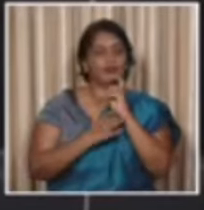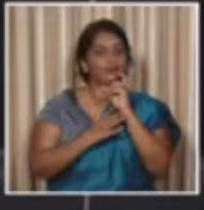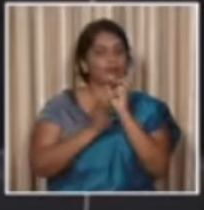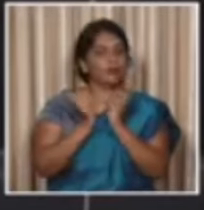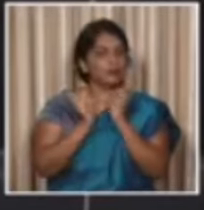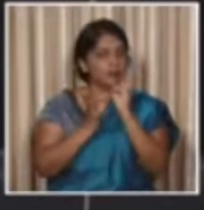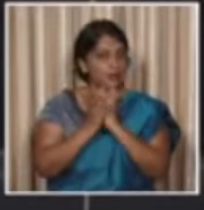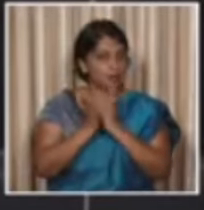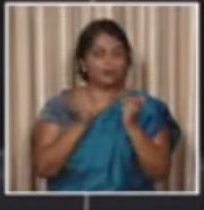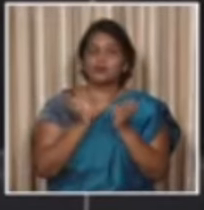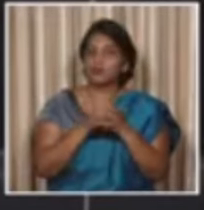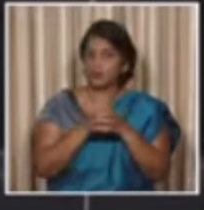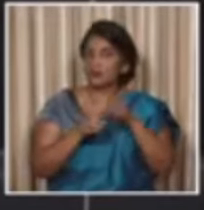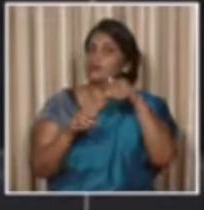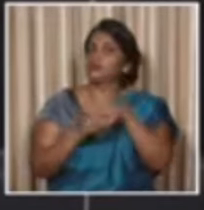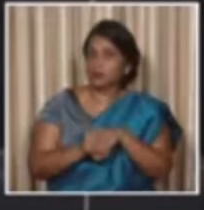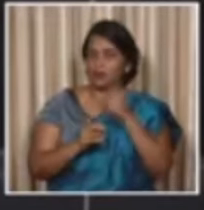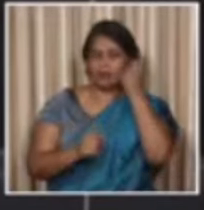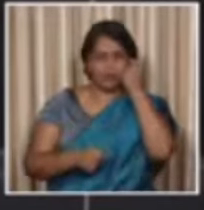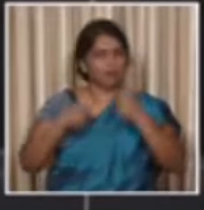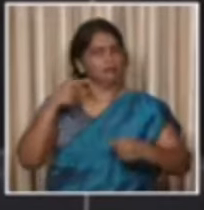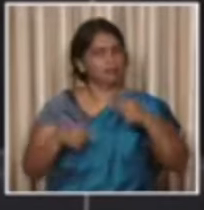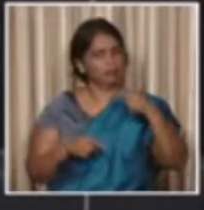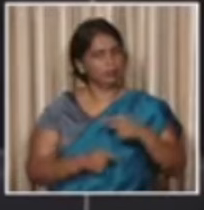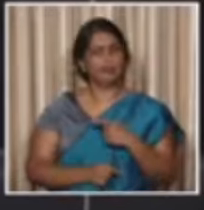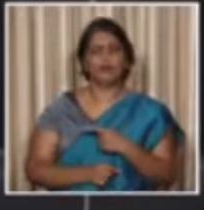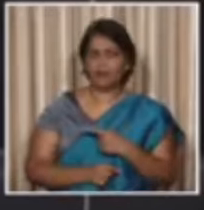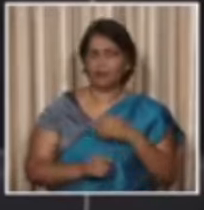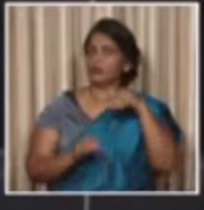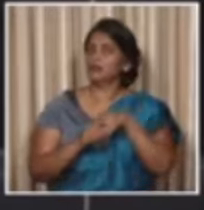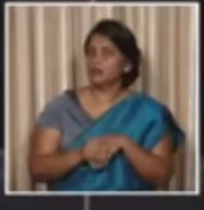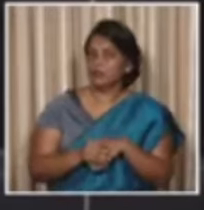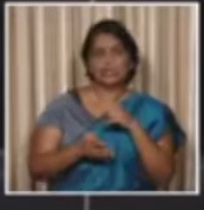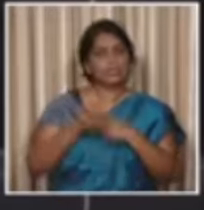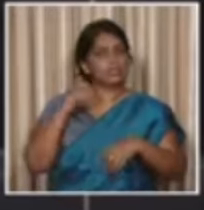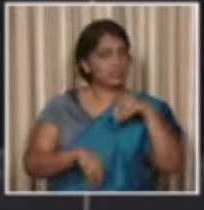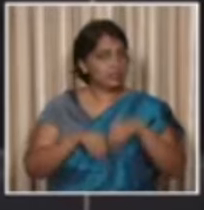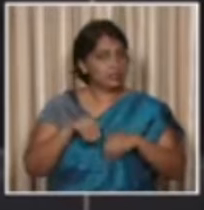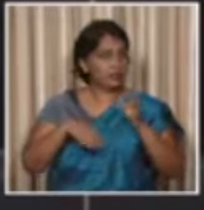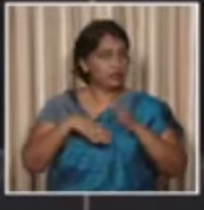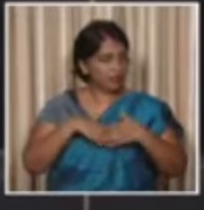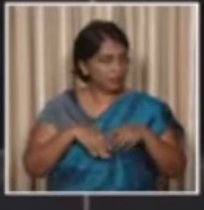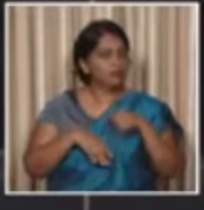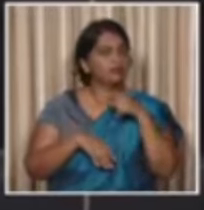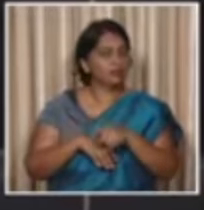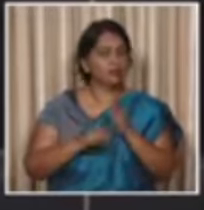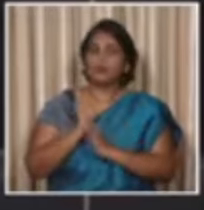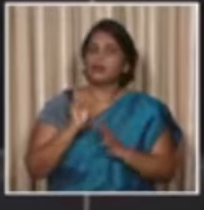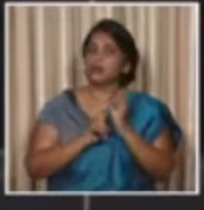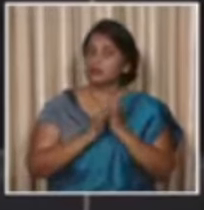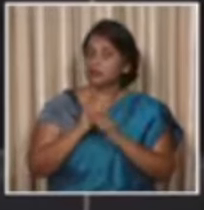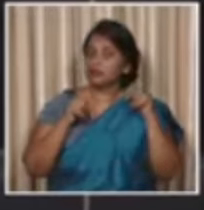ව්‍යවස්ථාදායක සභාවල් වලත් අභ්‍යන්තරයේ මතභේද තිබලා තියෙනවා. අභ්‍යන්තරයේ ඡන්ද විමසීම් තියලා දෙනවා. ඒ මන්ත්‍රීවරු